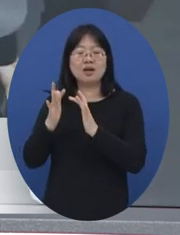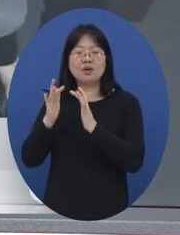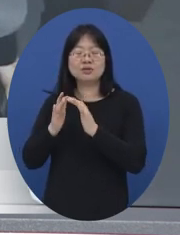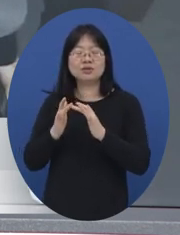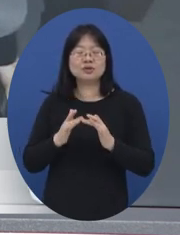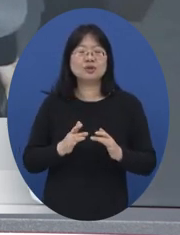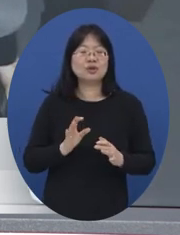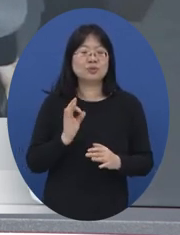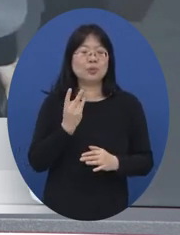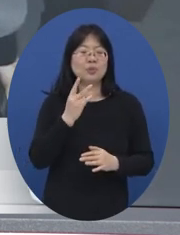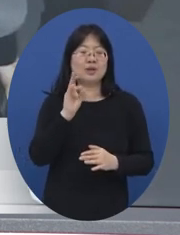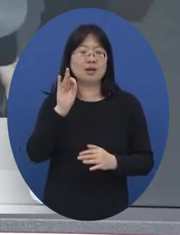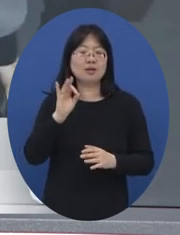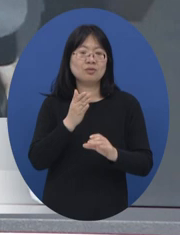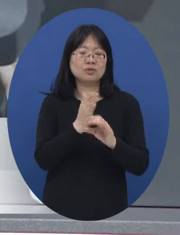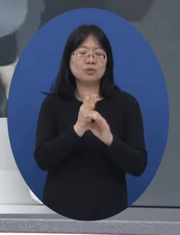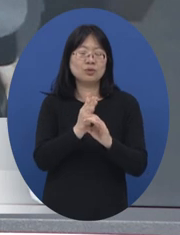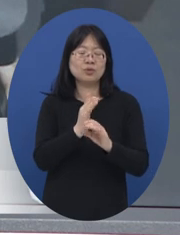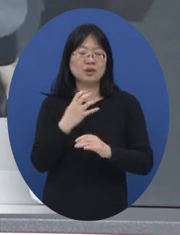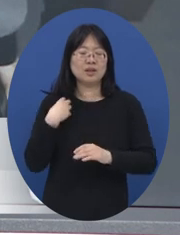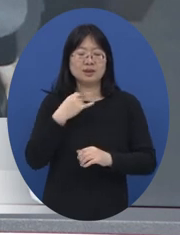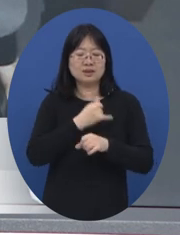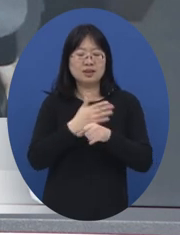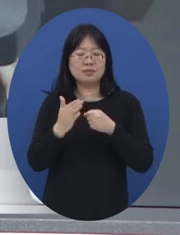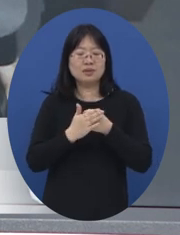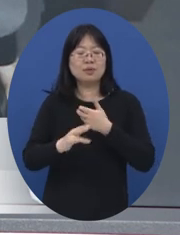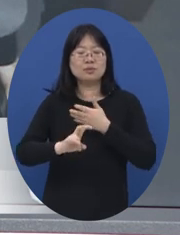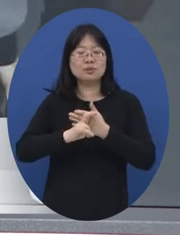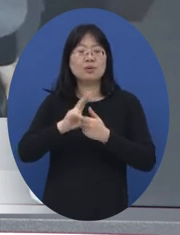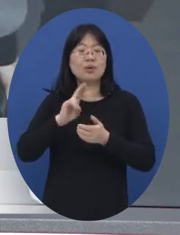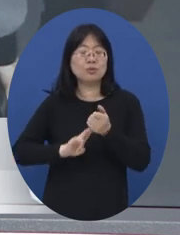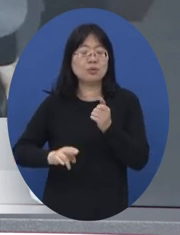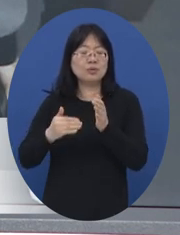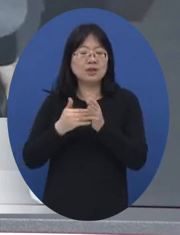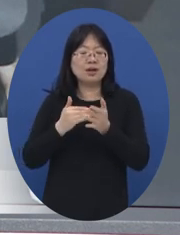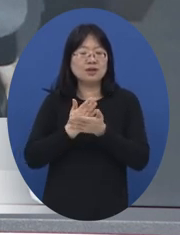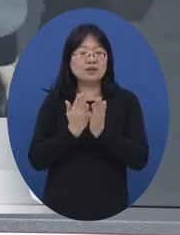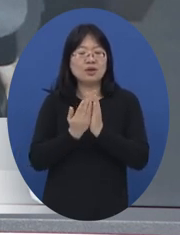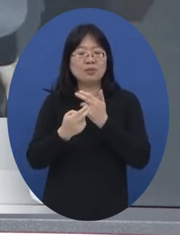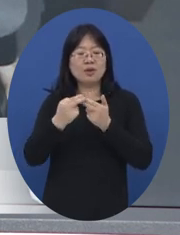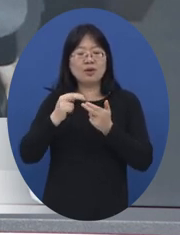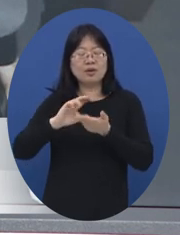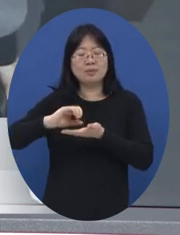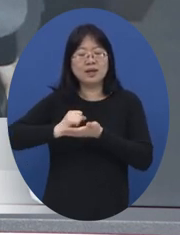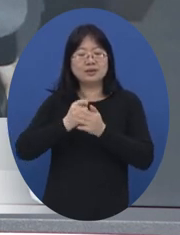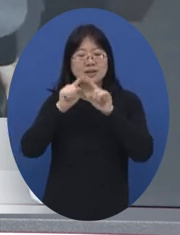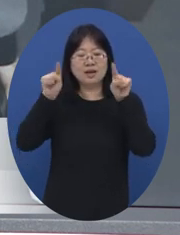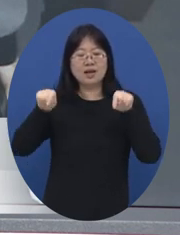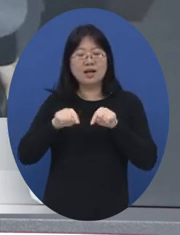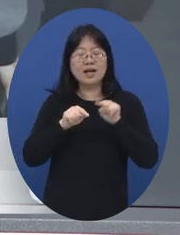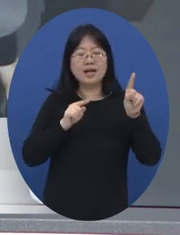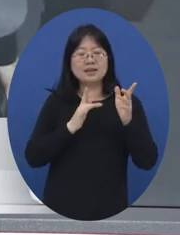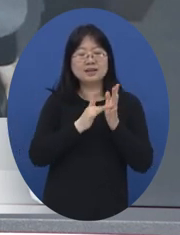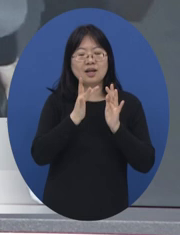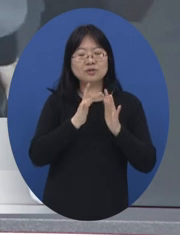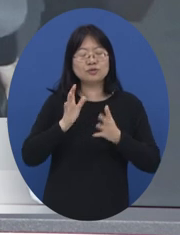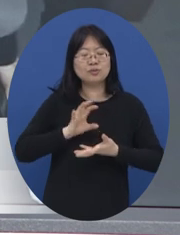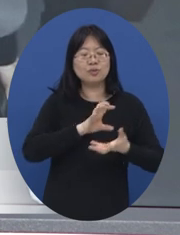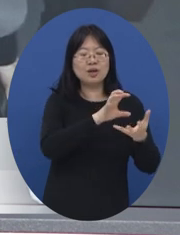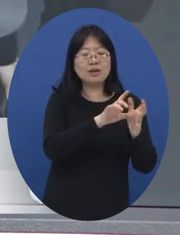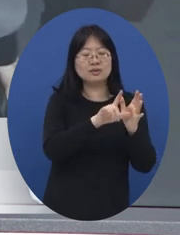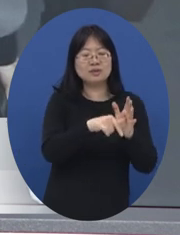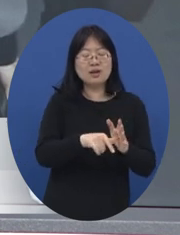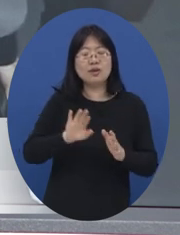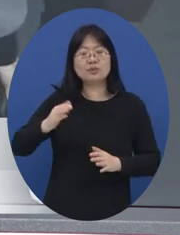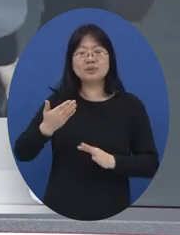브로커 로 활동하면서 환자의 약을 빌 법 유통한 건데요 여러 병원에서 받은 처방전을 1 약국에 몰아주는 거 전에서